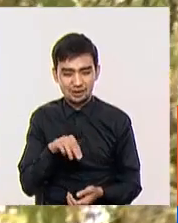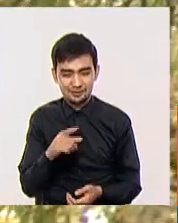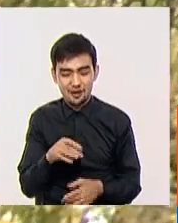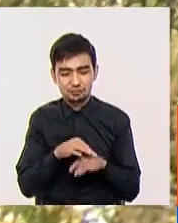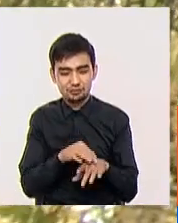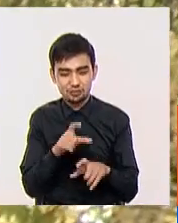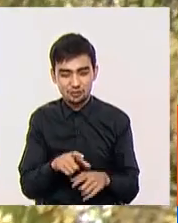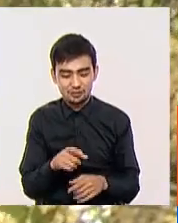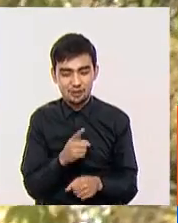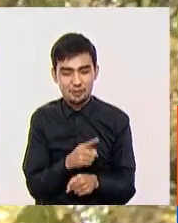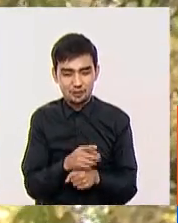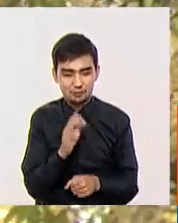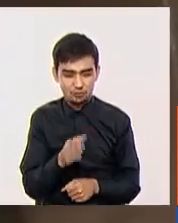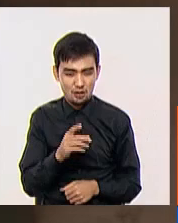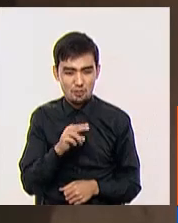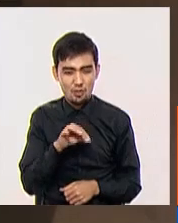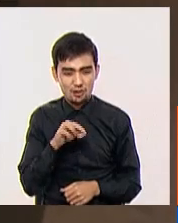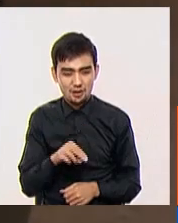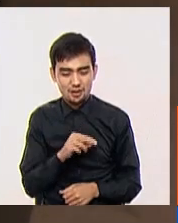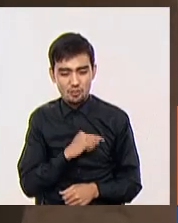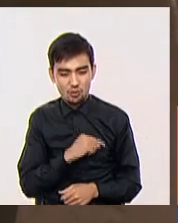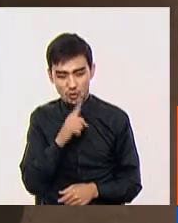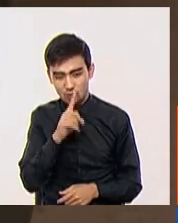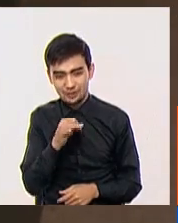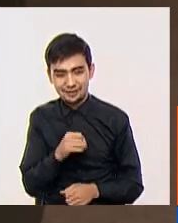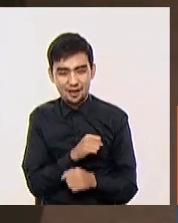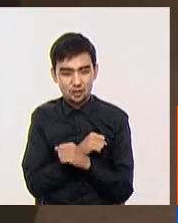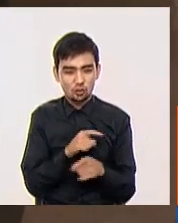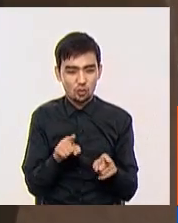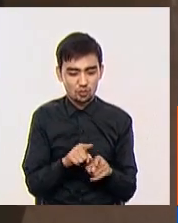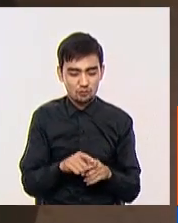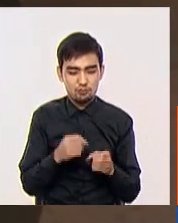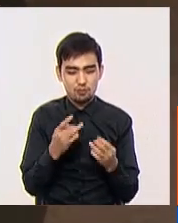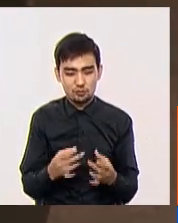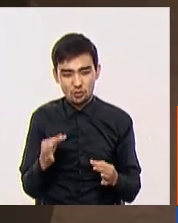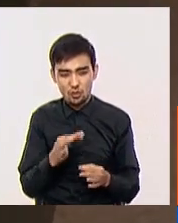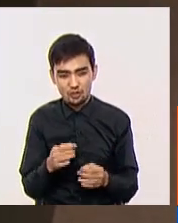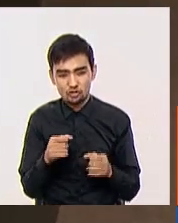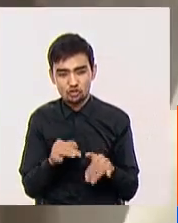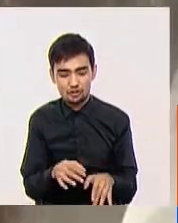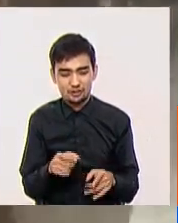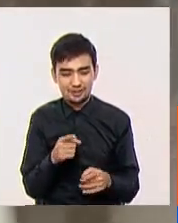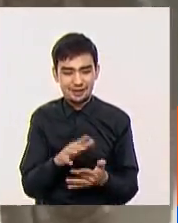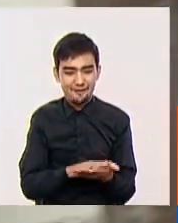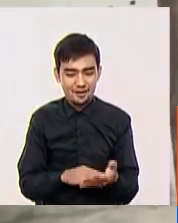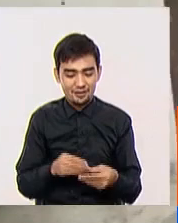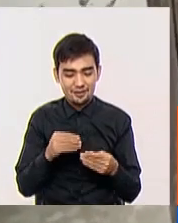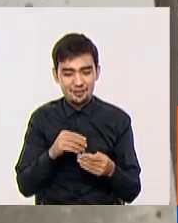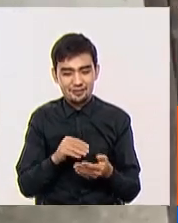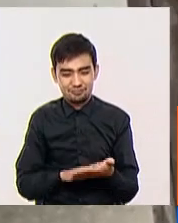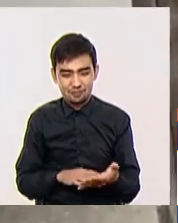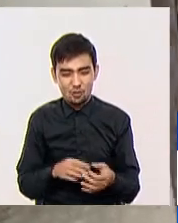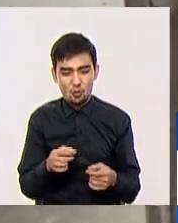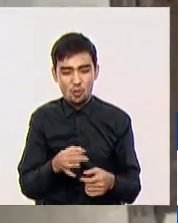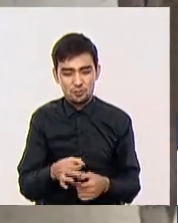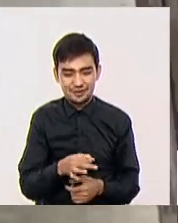запретят работать на портале год. Насчет санатория в ведомстве тоже предложили очень простое на словах решение – написать заявление в областной департамент